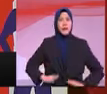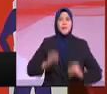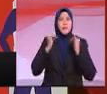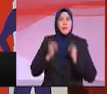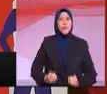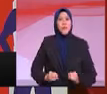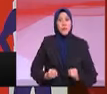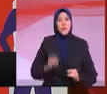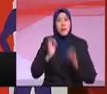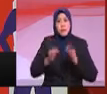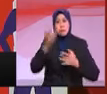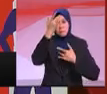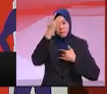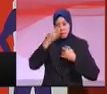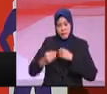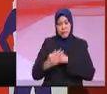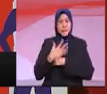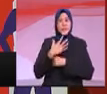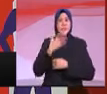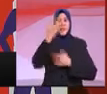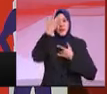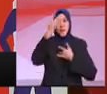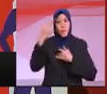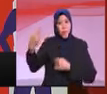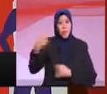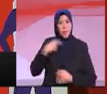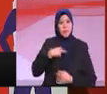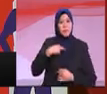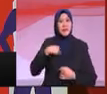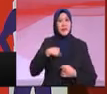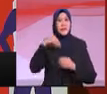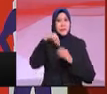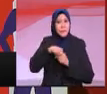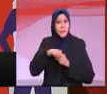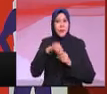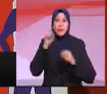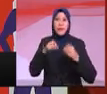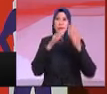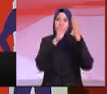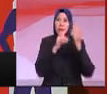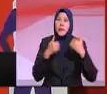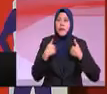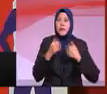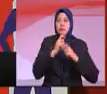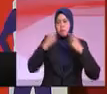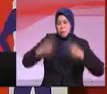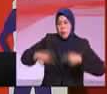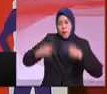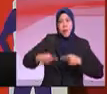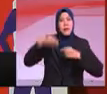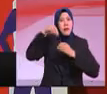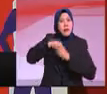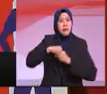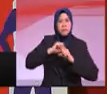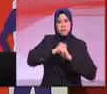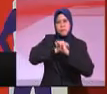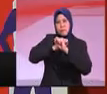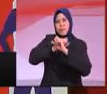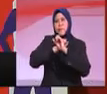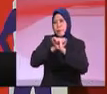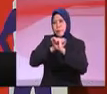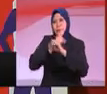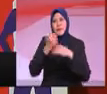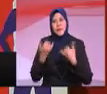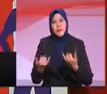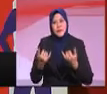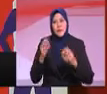Bila dijangkiti, lepas tu diharapkan kita ada antibody untuk melawan virus tersebut, dan antibody